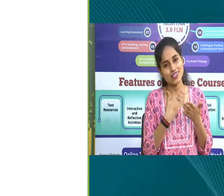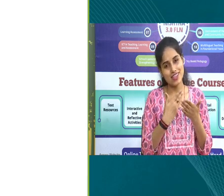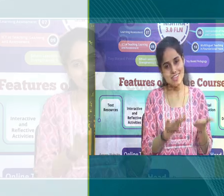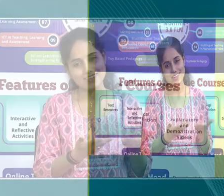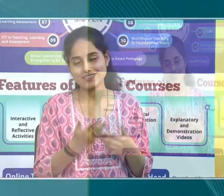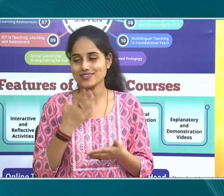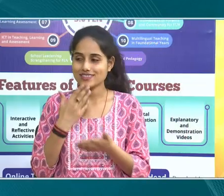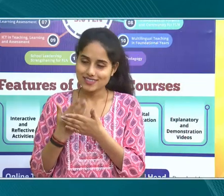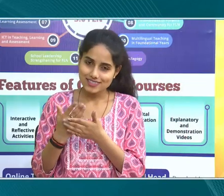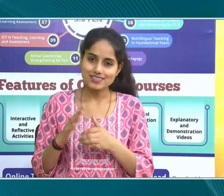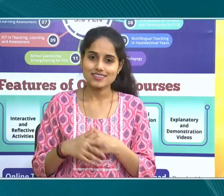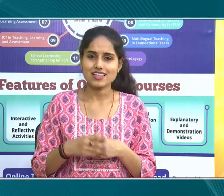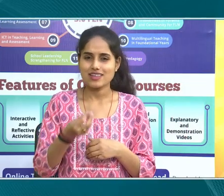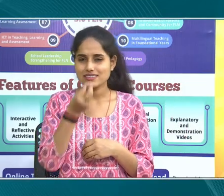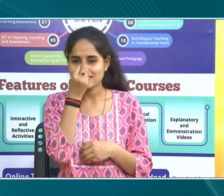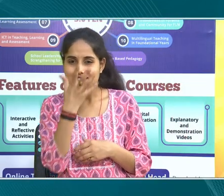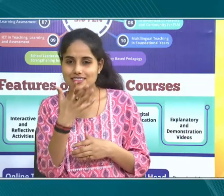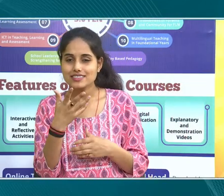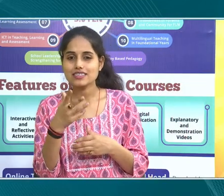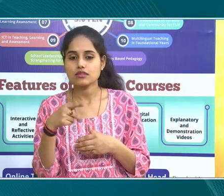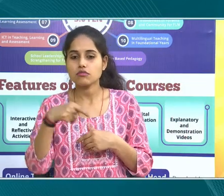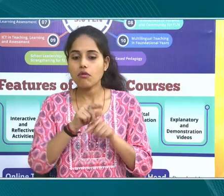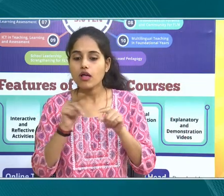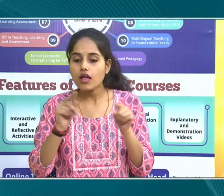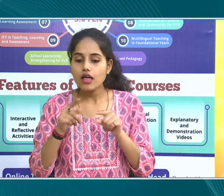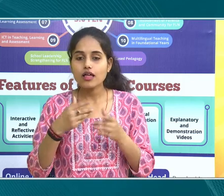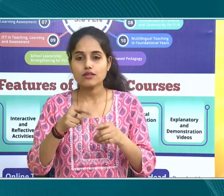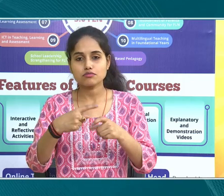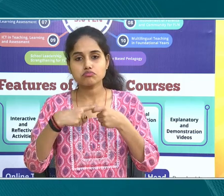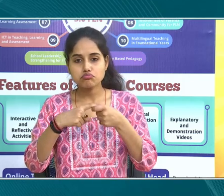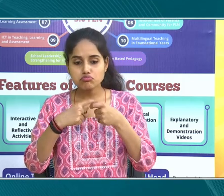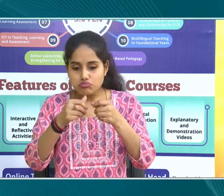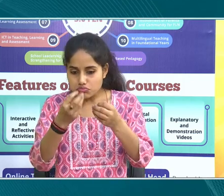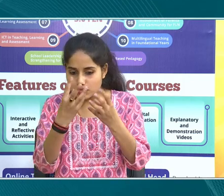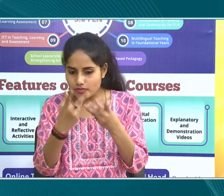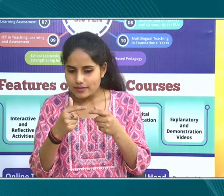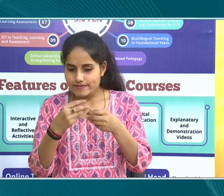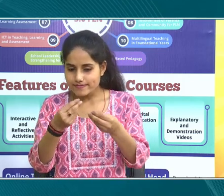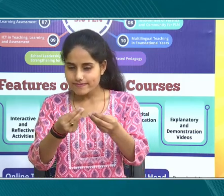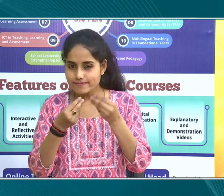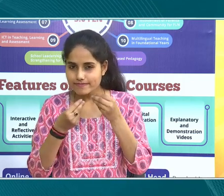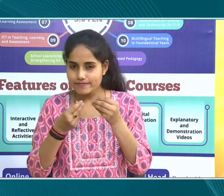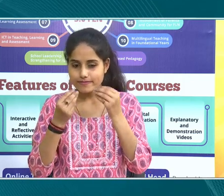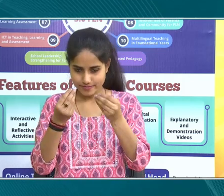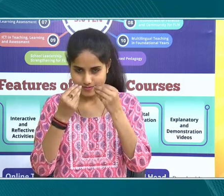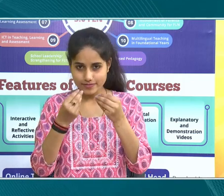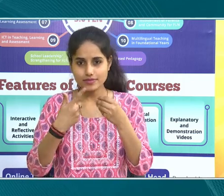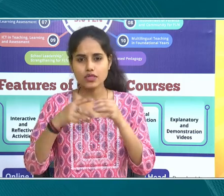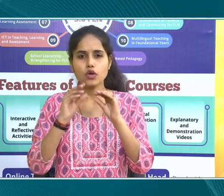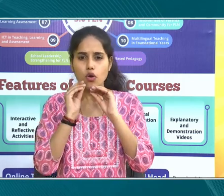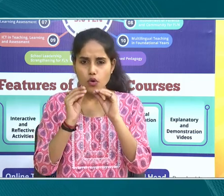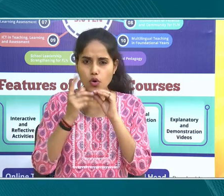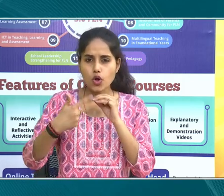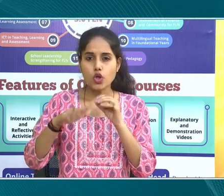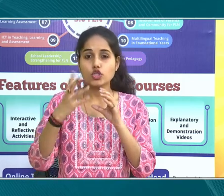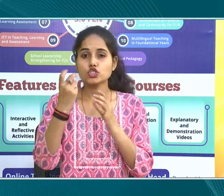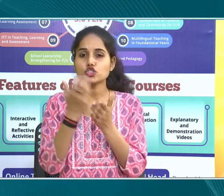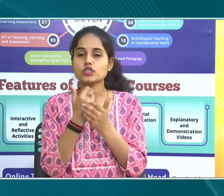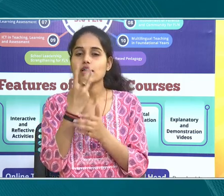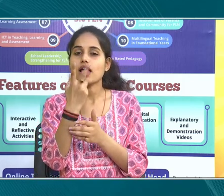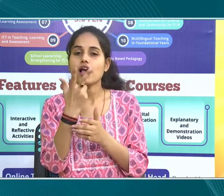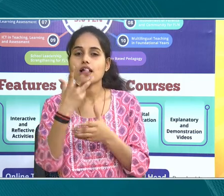आपका सरलता से आपने अलजेब्राइक एक्सप्रेशंस को हमारे जो सभी छात्र हैं हमारे साथ जुड़े द चैनल नंबर आठ पर उनको समझाया है